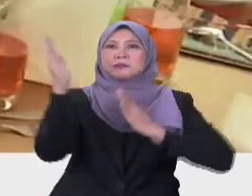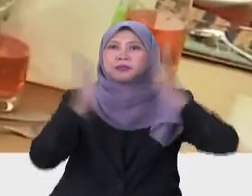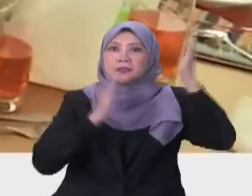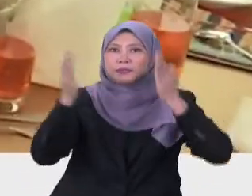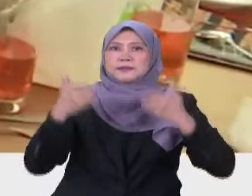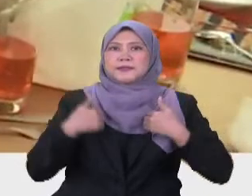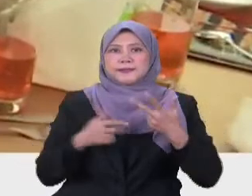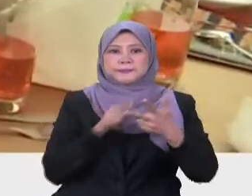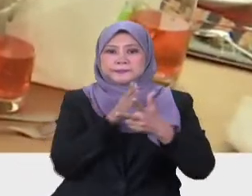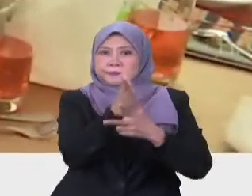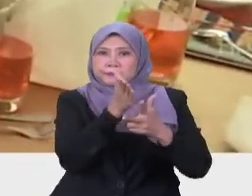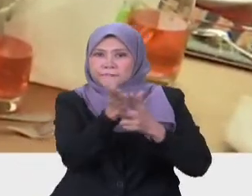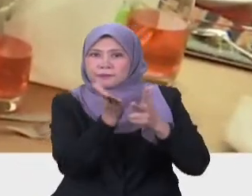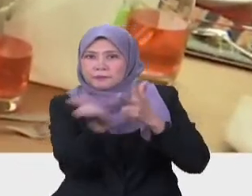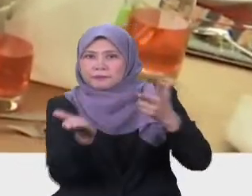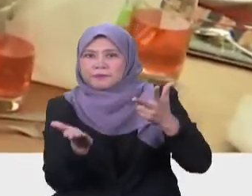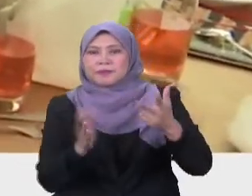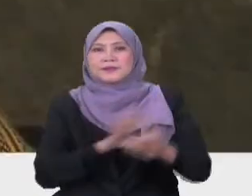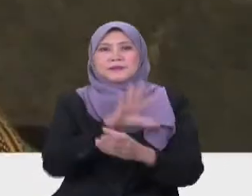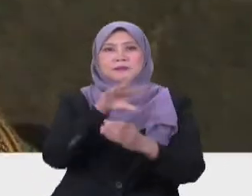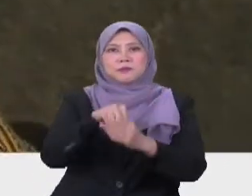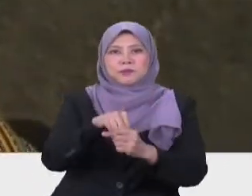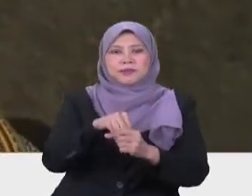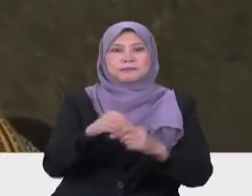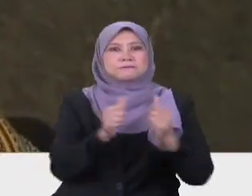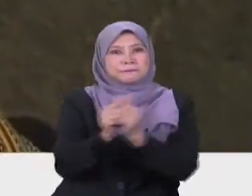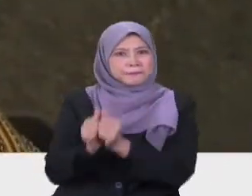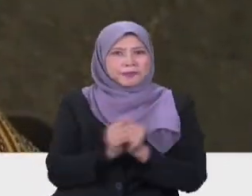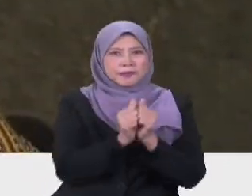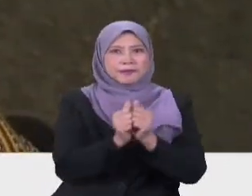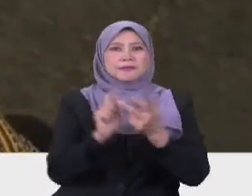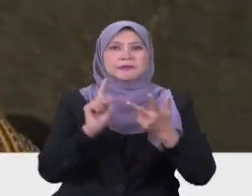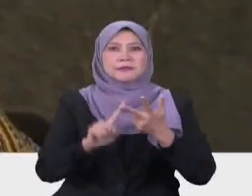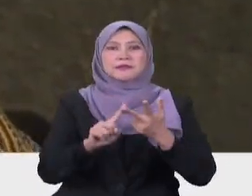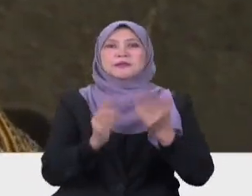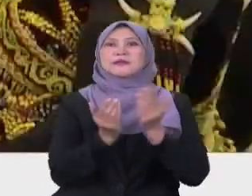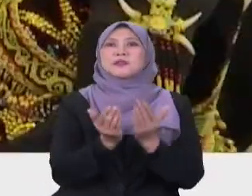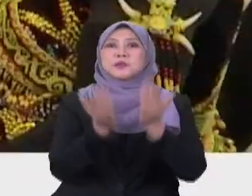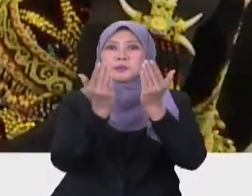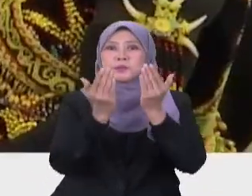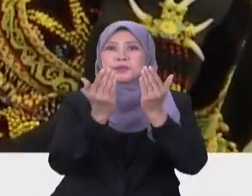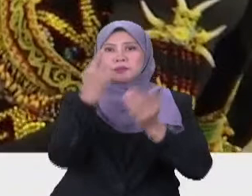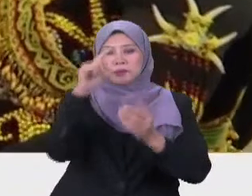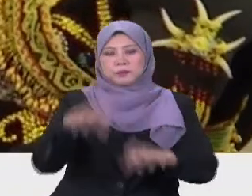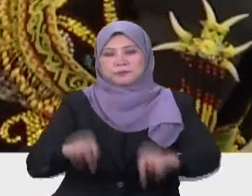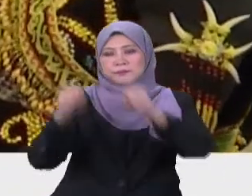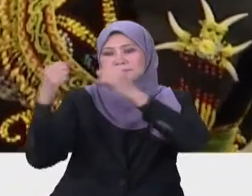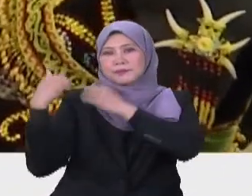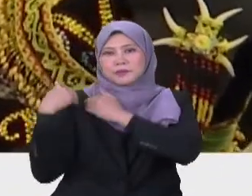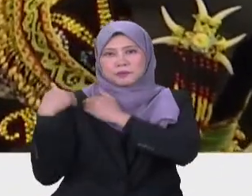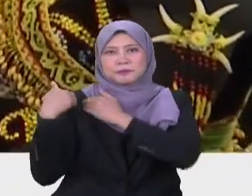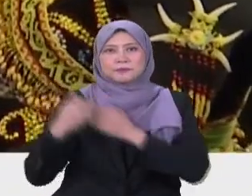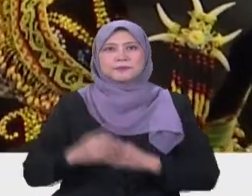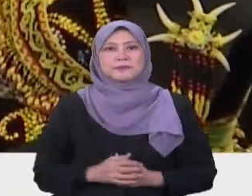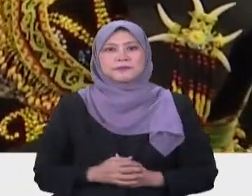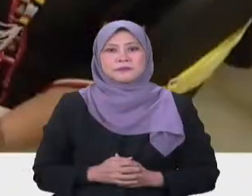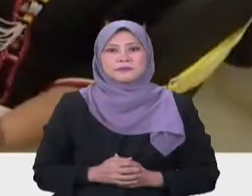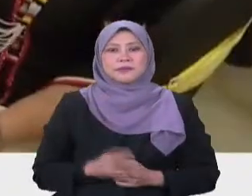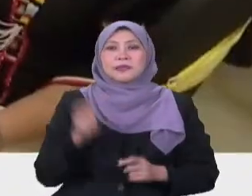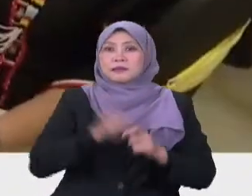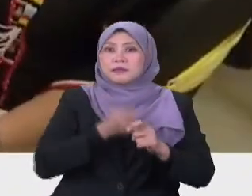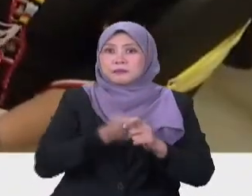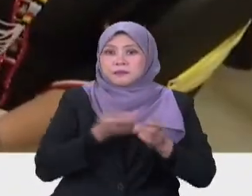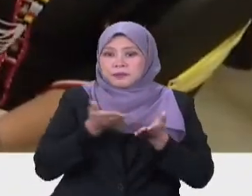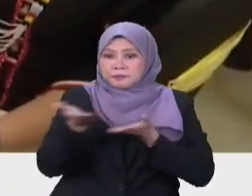merangkumi tiga teras utama yaitu keterangan kuman kebersamaan dan kesuburan dalam melaksanakan Gung jawab setiap